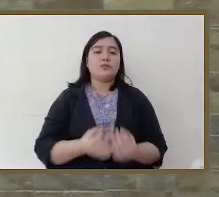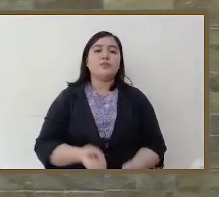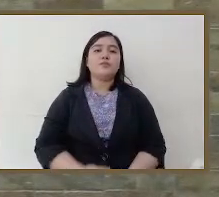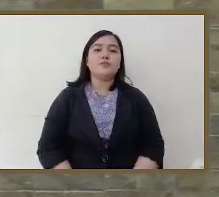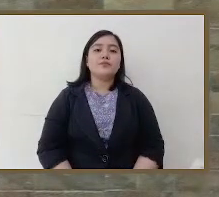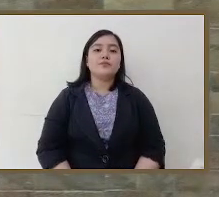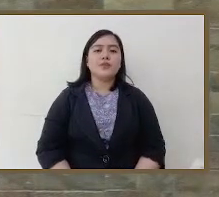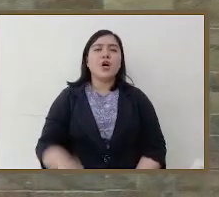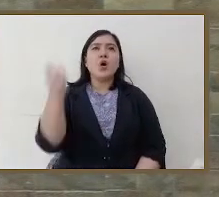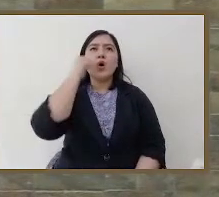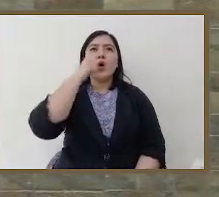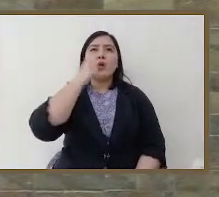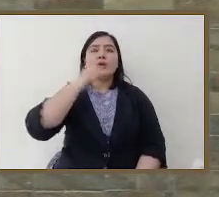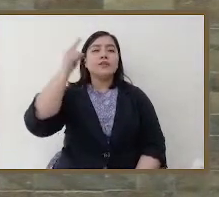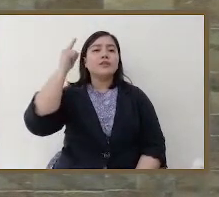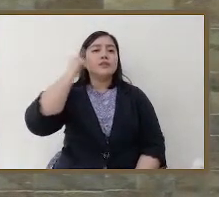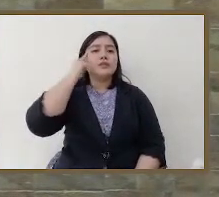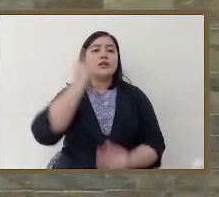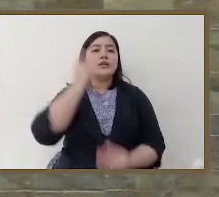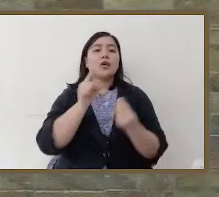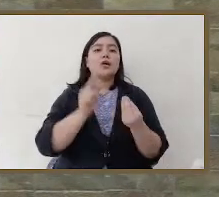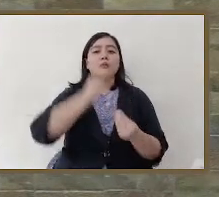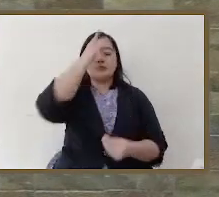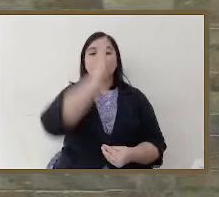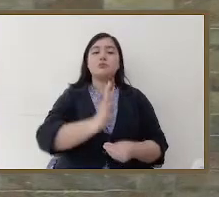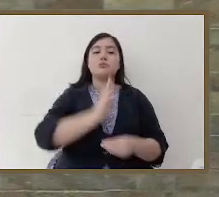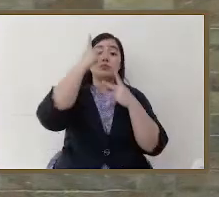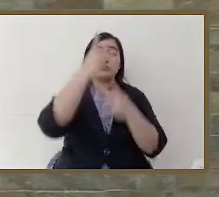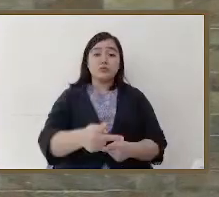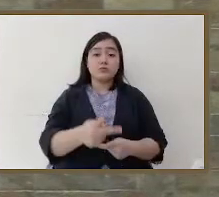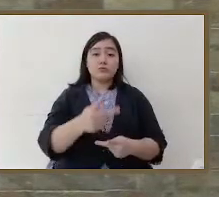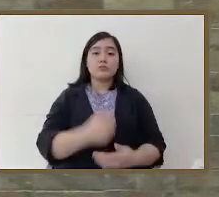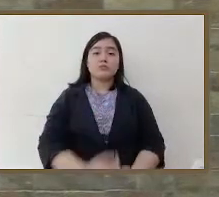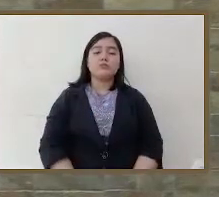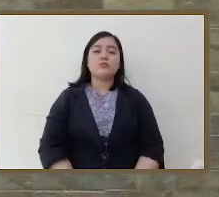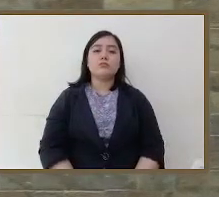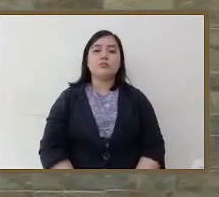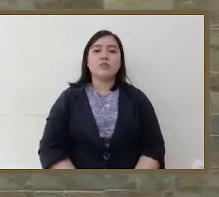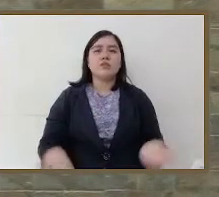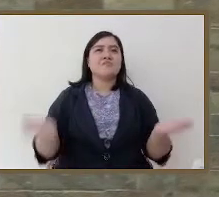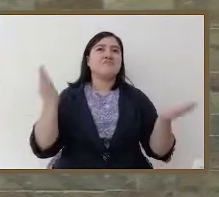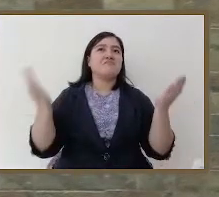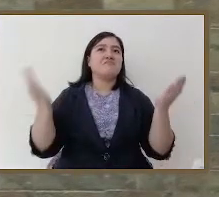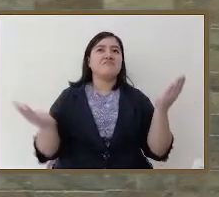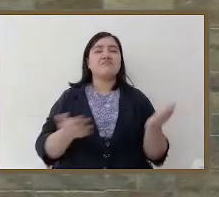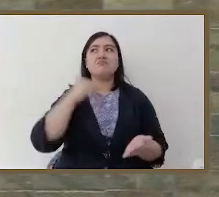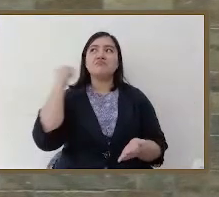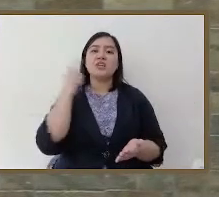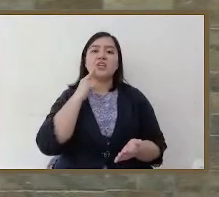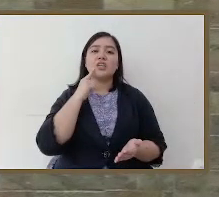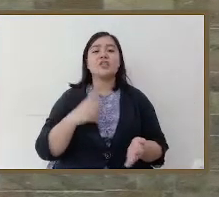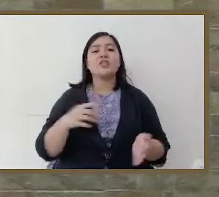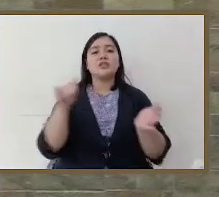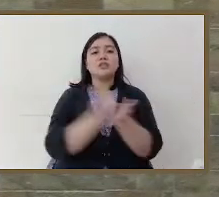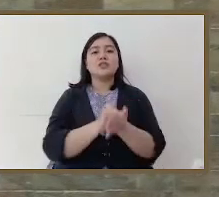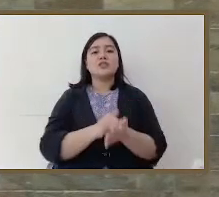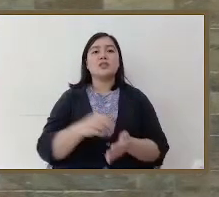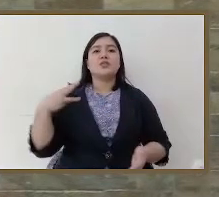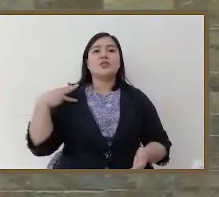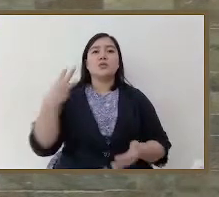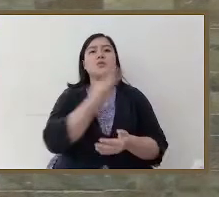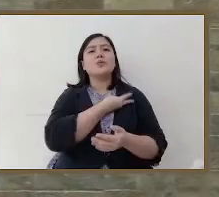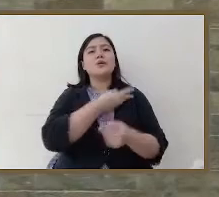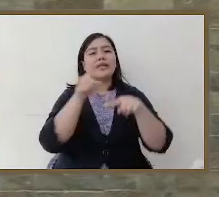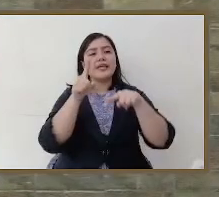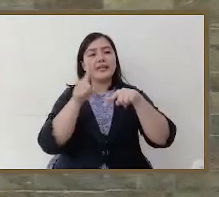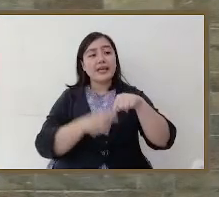presensya ng Diyos sa ating pamilya. Sasabihin nila, hindi tayo pwede magkaroon ng pamilya na hindi natin kasama